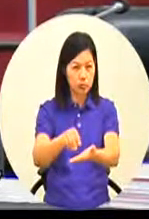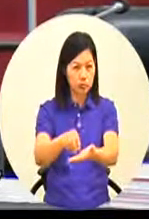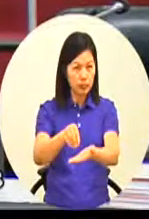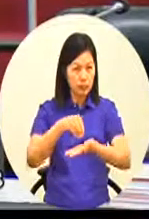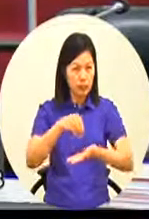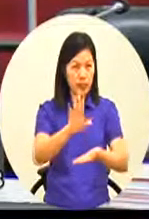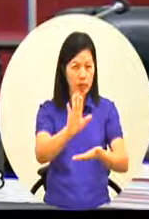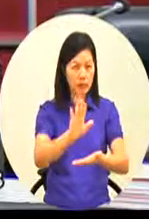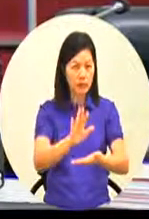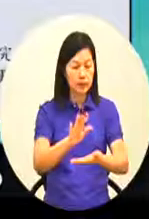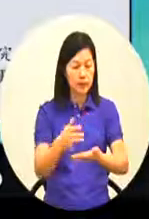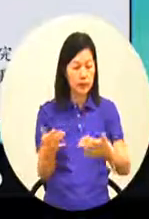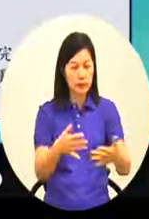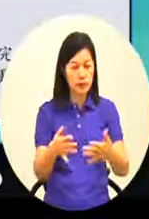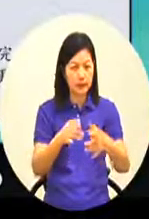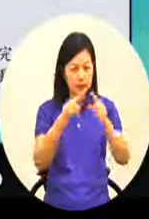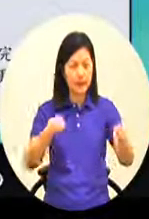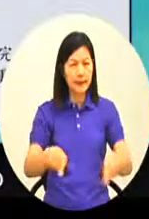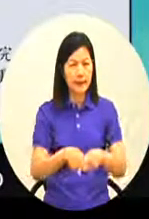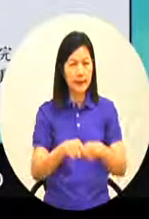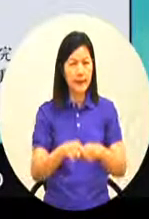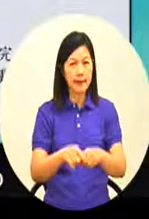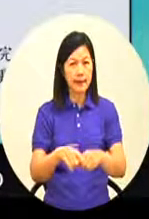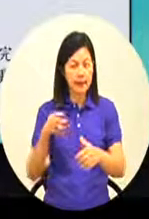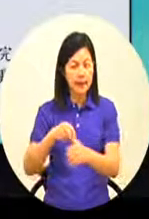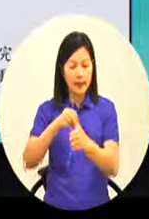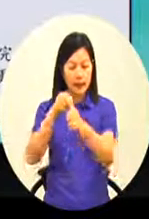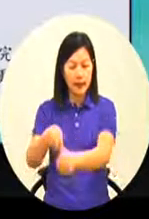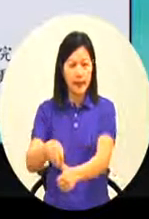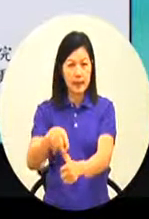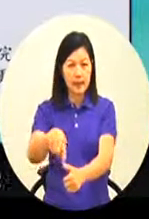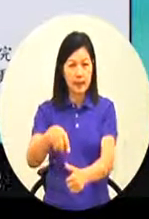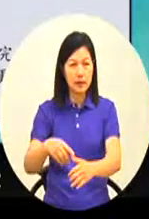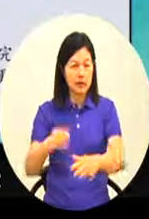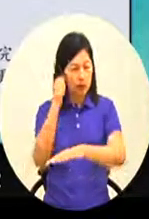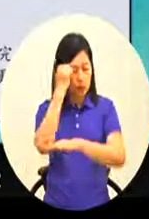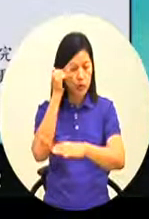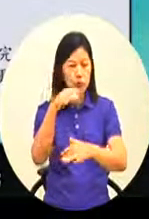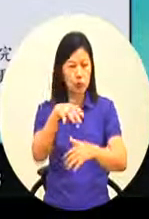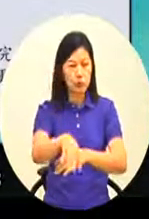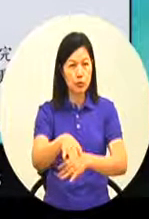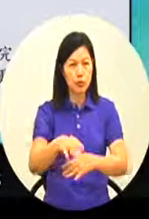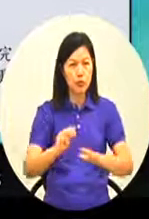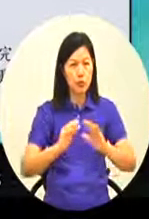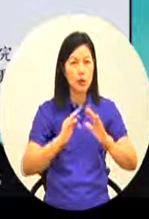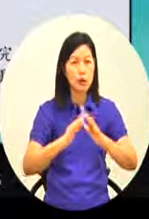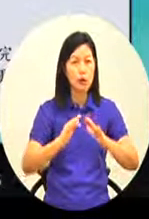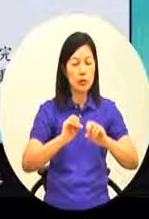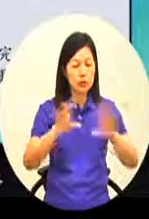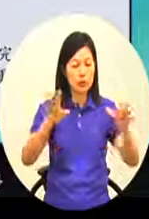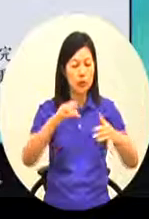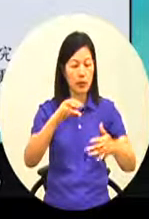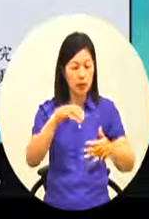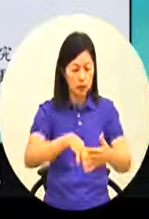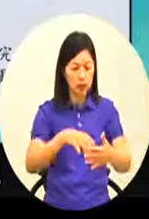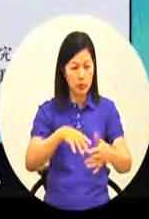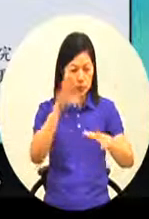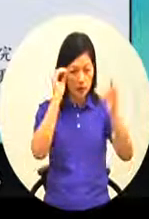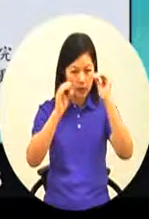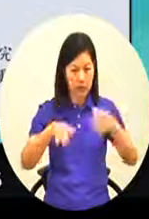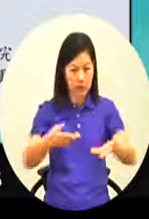几份问卷，他这个关于安置住宅的这个部分的问卷，是你都发局所提供的问卷吗？哎，局长，你知道这是你们提供的